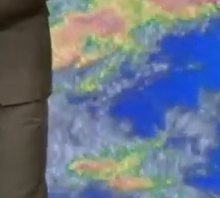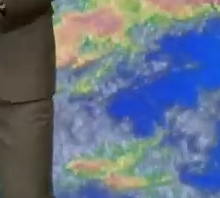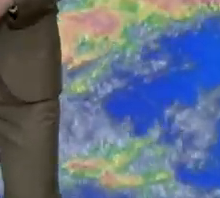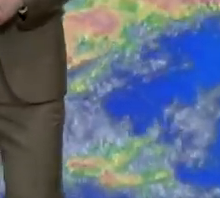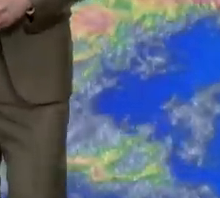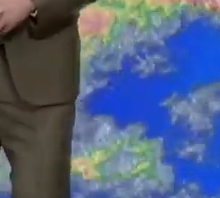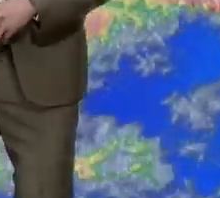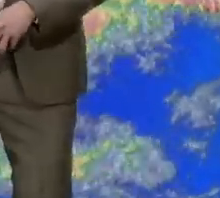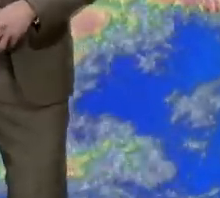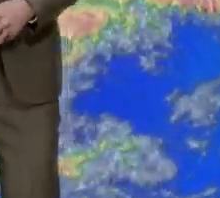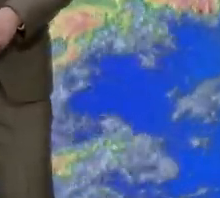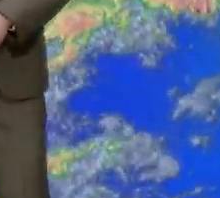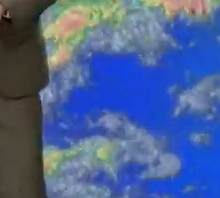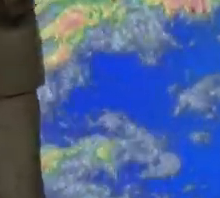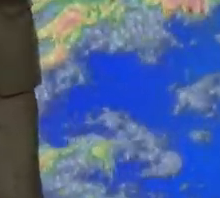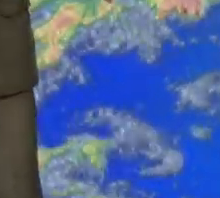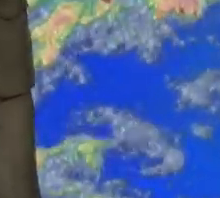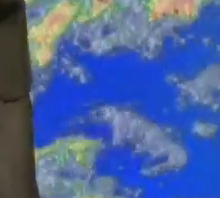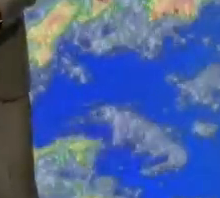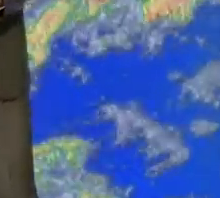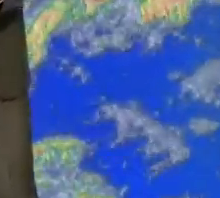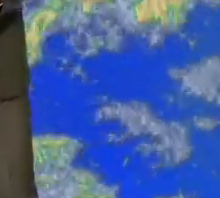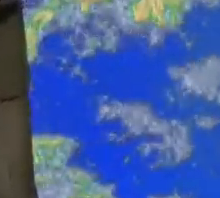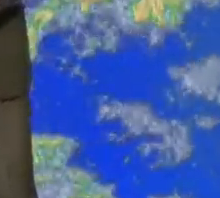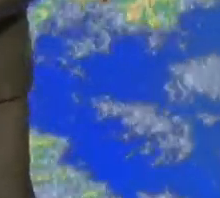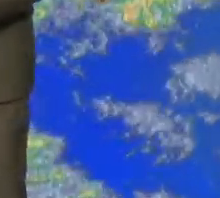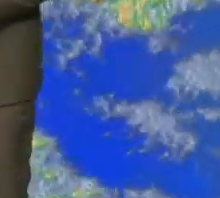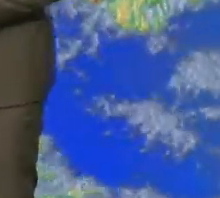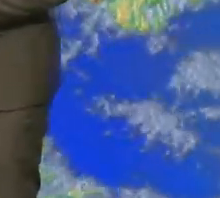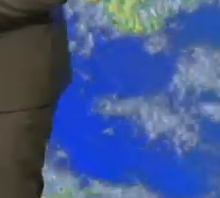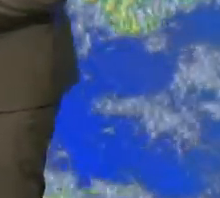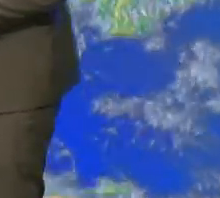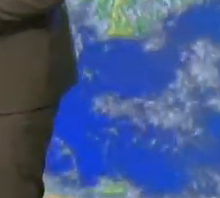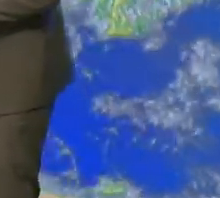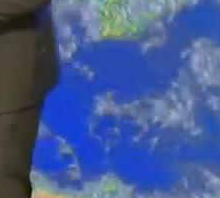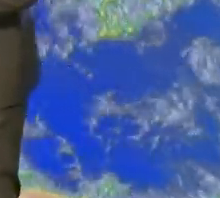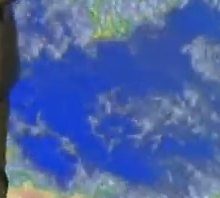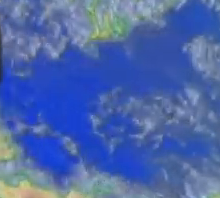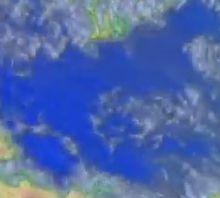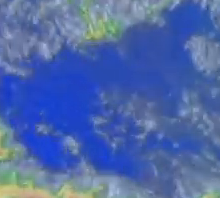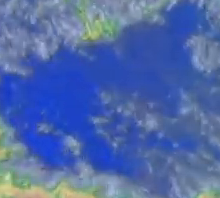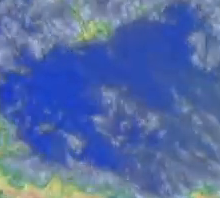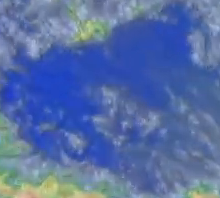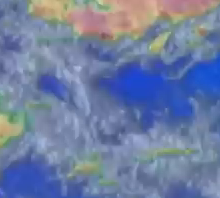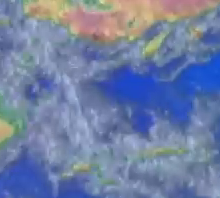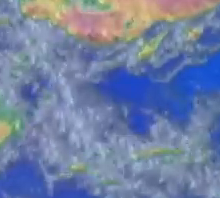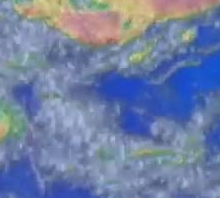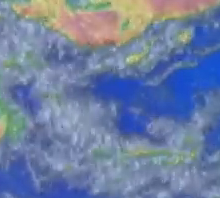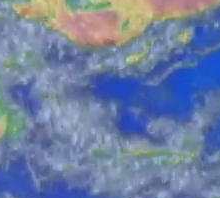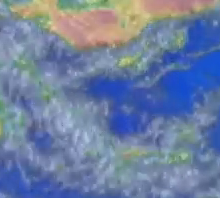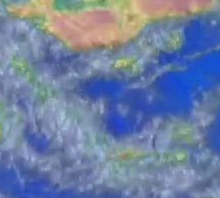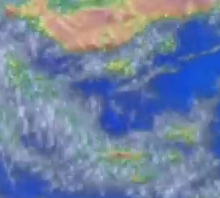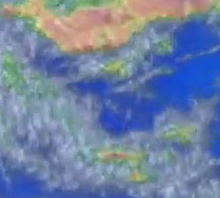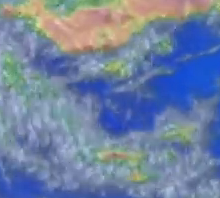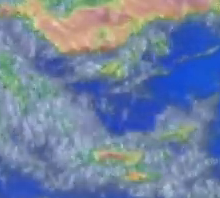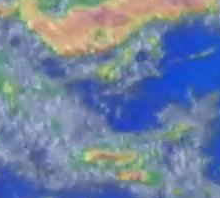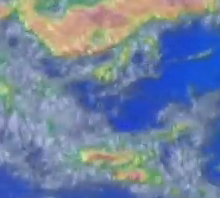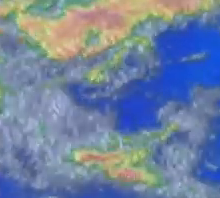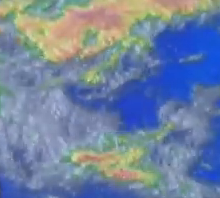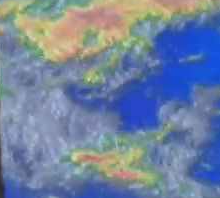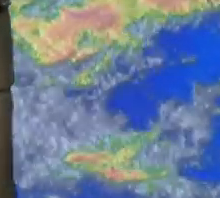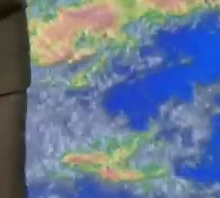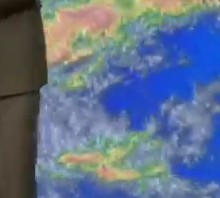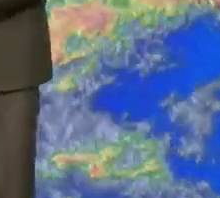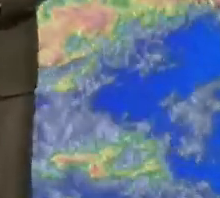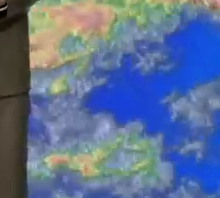Mindanao kaninang hapon. Pero mababawasan na ang mga pagulang dala nito bukas at ayon po sa pag-asa, mababa ang tsansa nitong maging